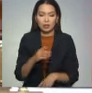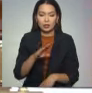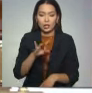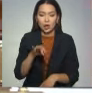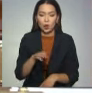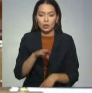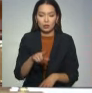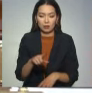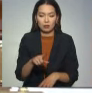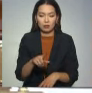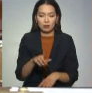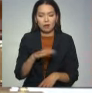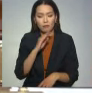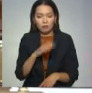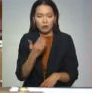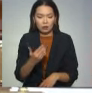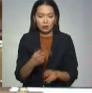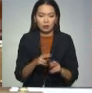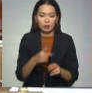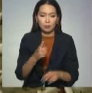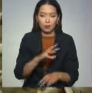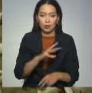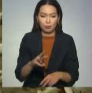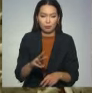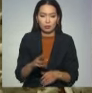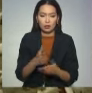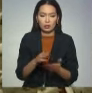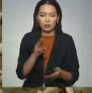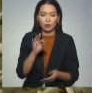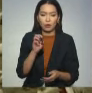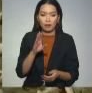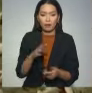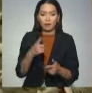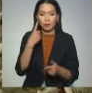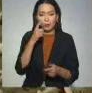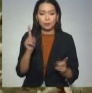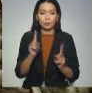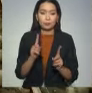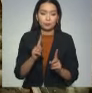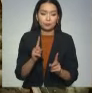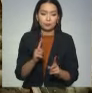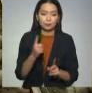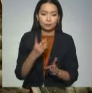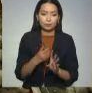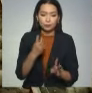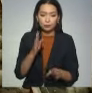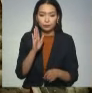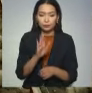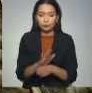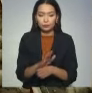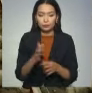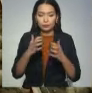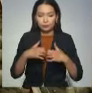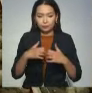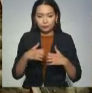тенге. Он охватит более 1 миллиона сельчан. Касым-Жомарт Токаев также отметил, что его первым указом стало поручение